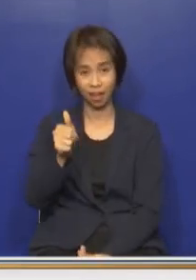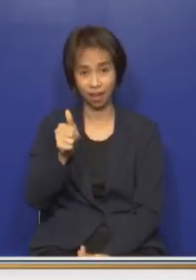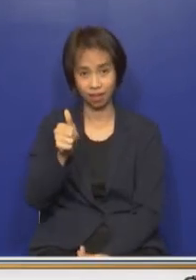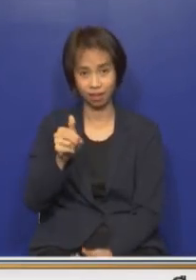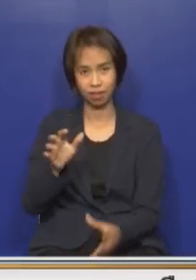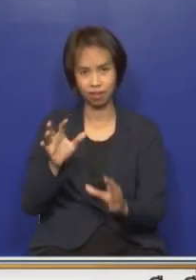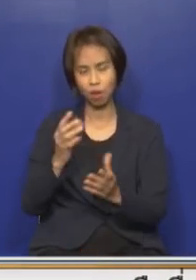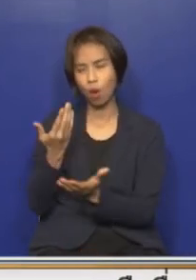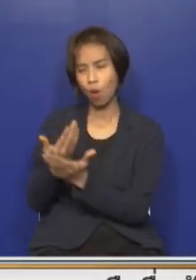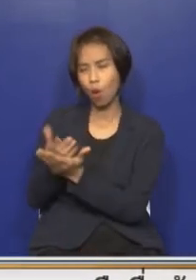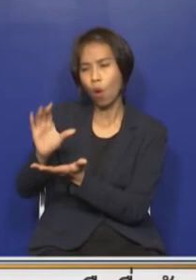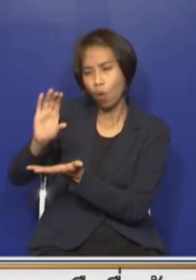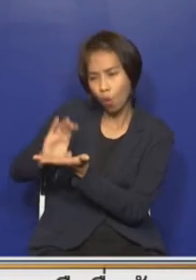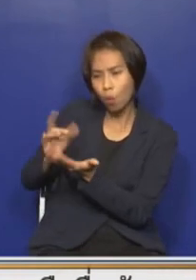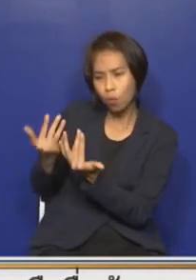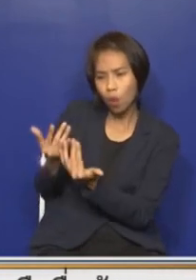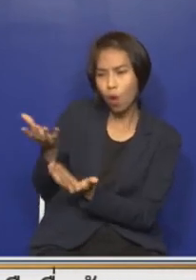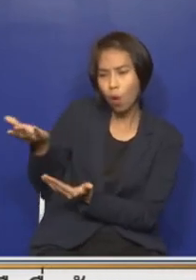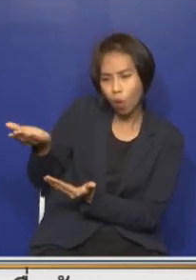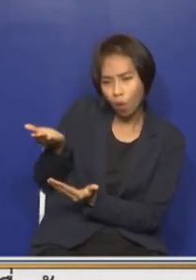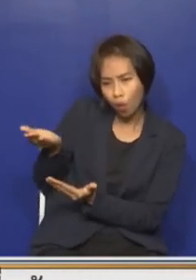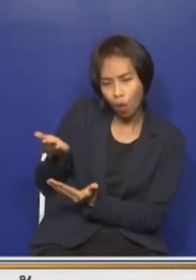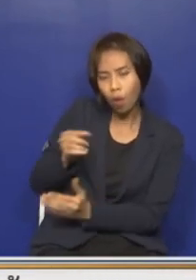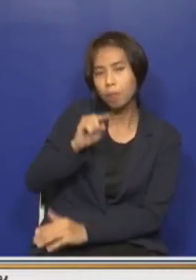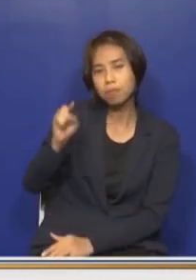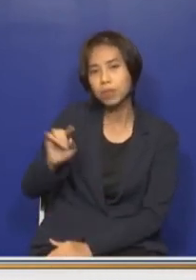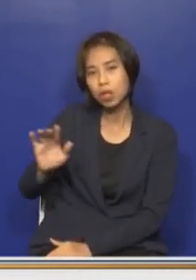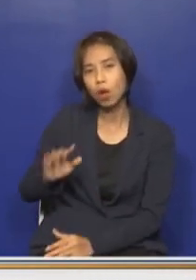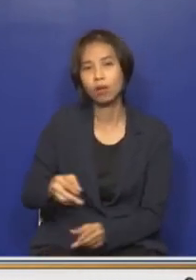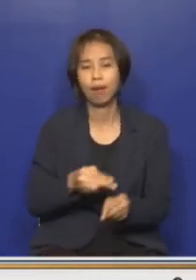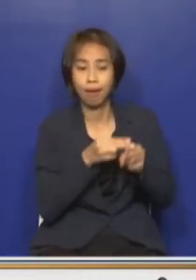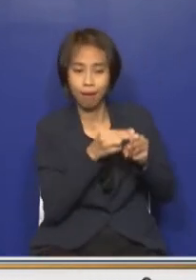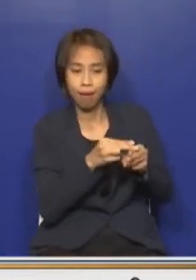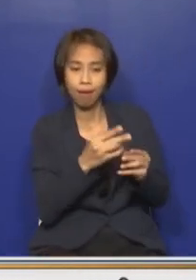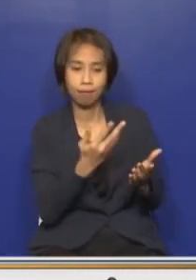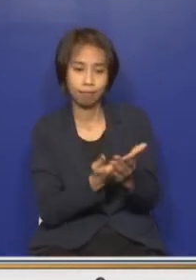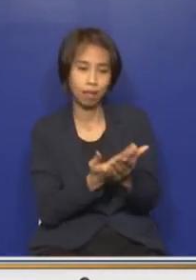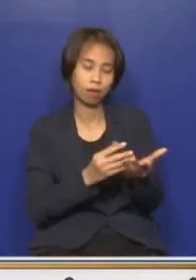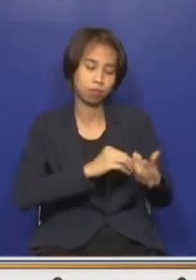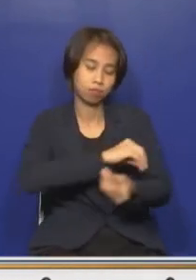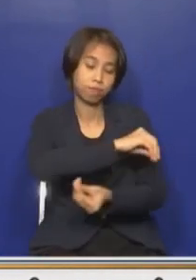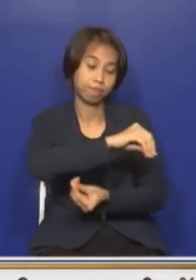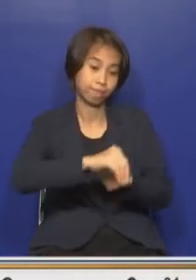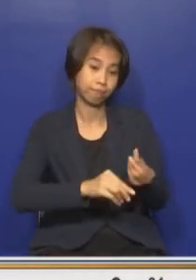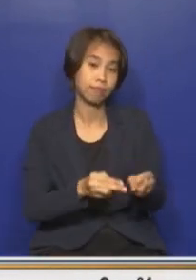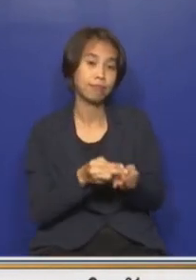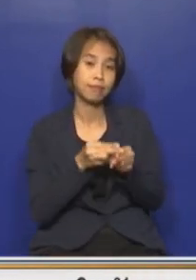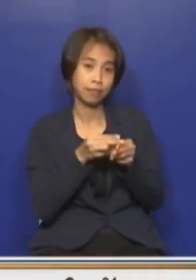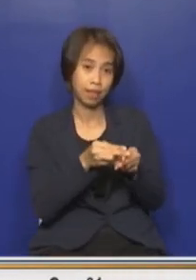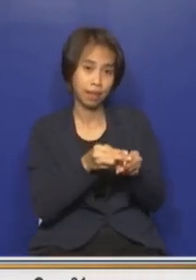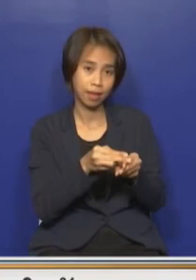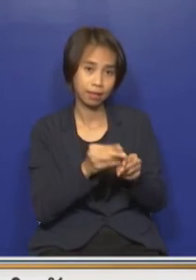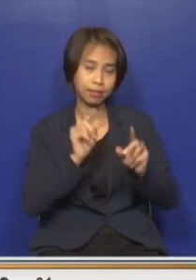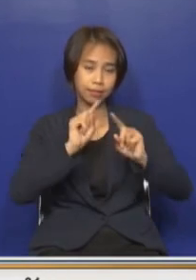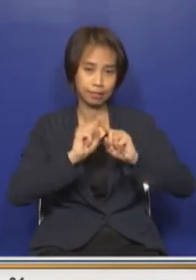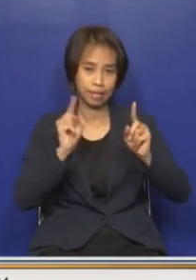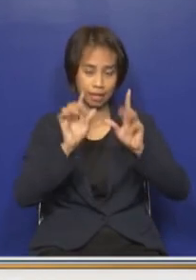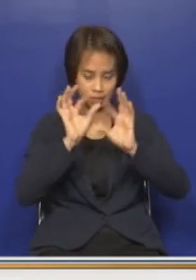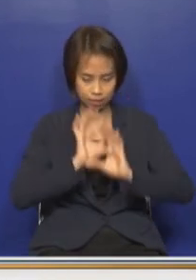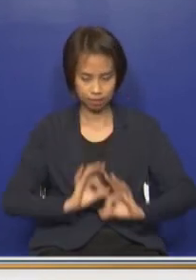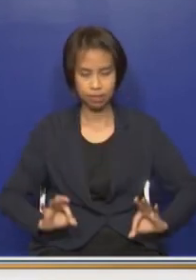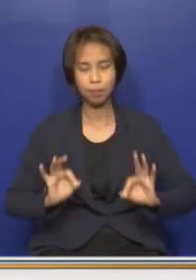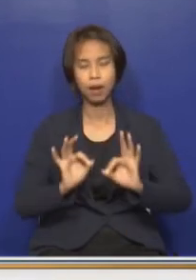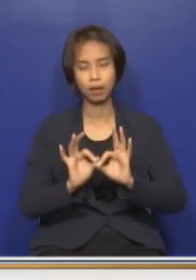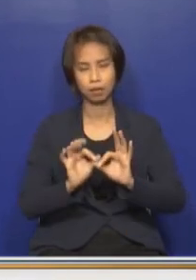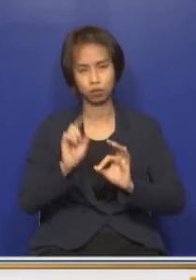พึ่งพางบประมาณเท่านั้นแต่มีการใช้จ่ายภายในแล้วก็มีรายได้ของเขาเองนะครับแต่ที่สำคัญก็คือว่าต้อง